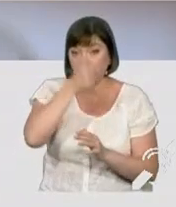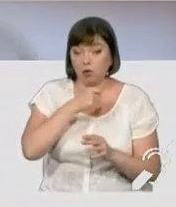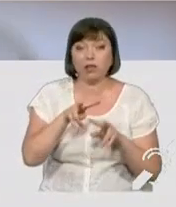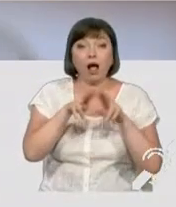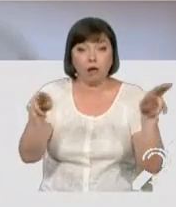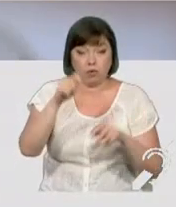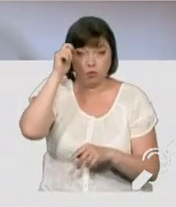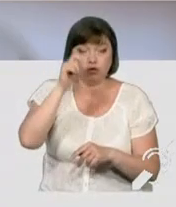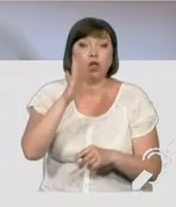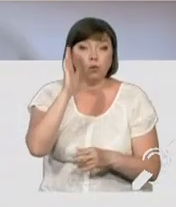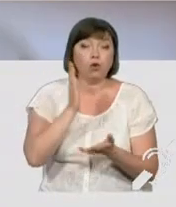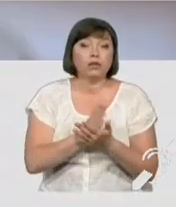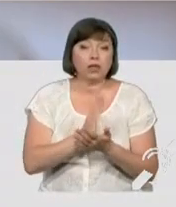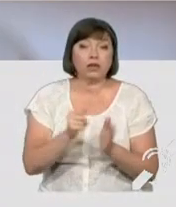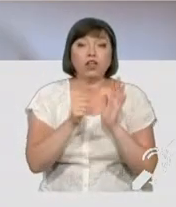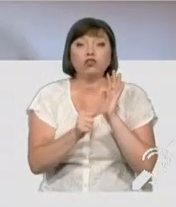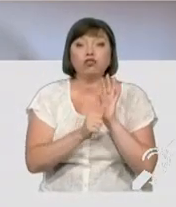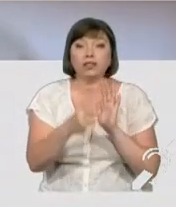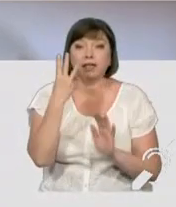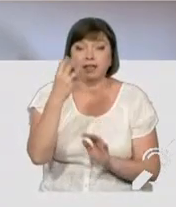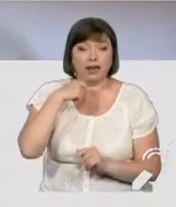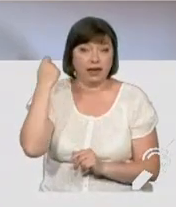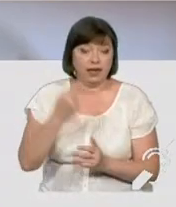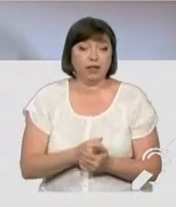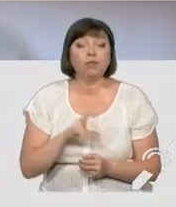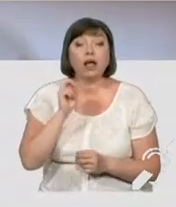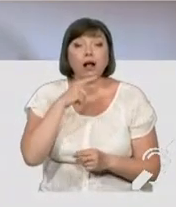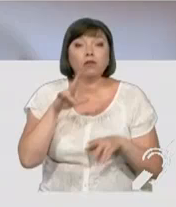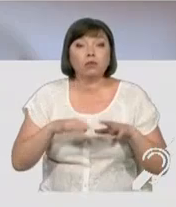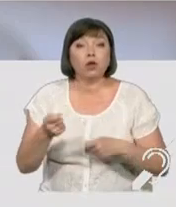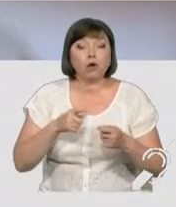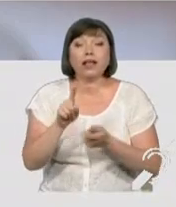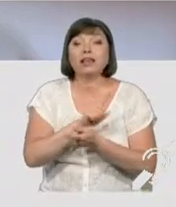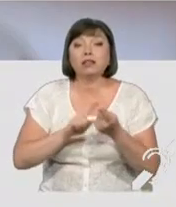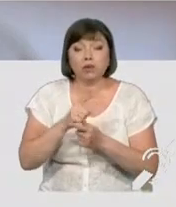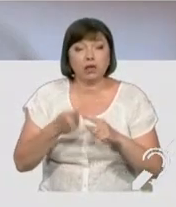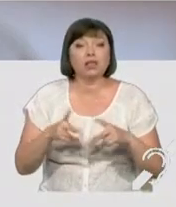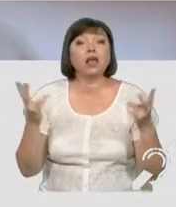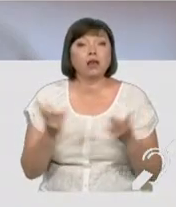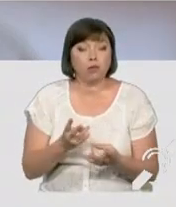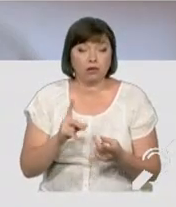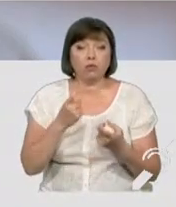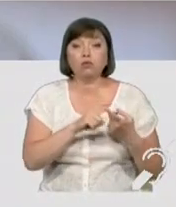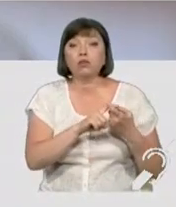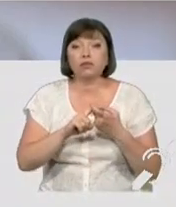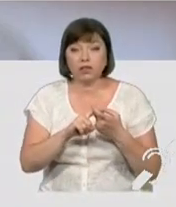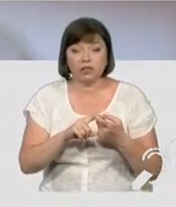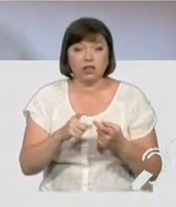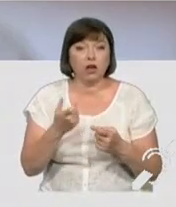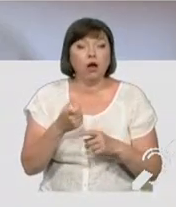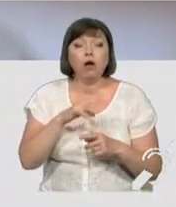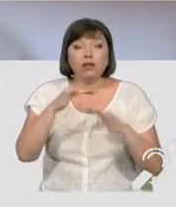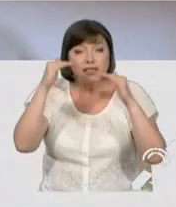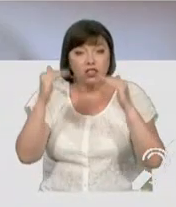bărbaților și să ajungă la 63 de ani. Potrivit autorităților, modificarea este necesară pe fondul scăderii dramatice